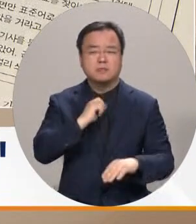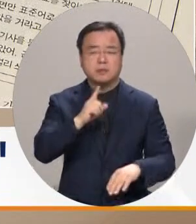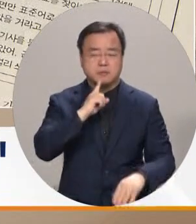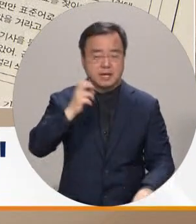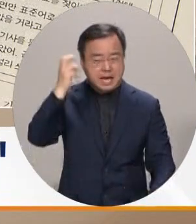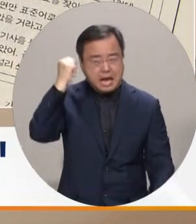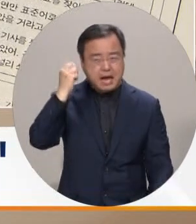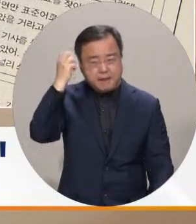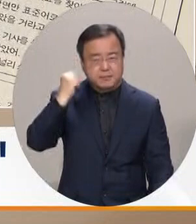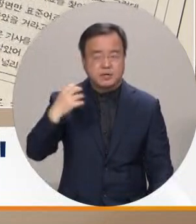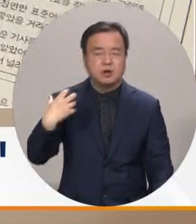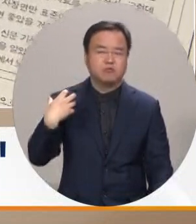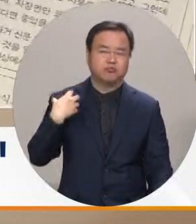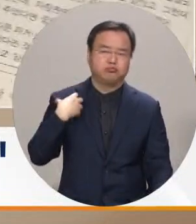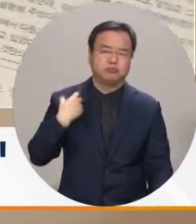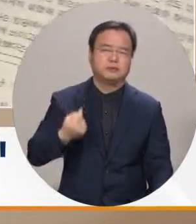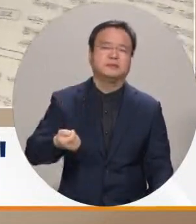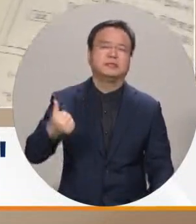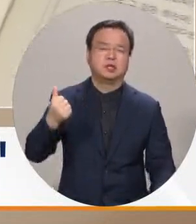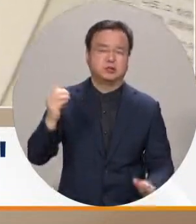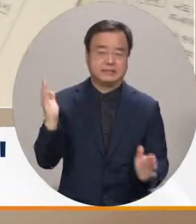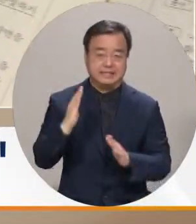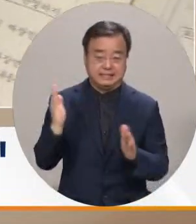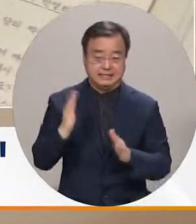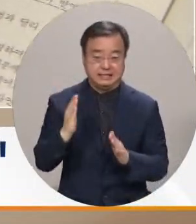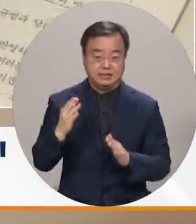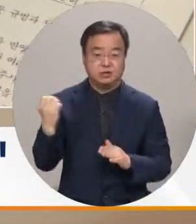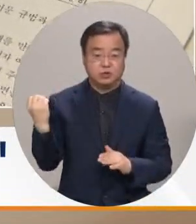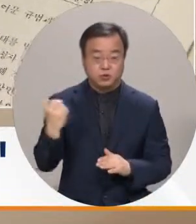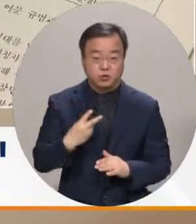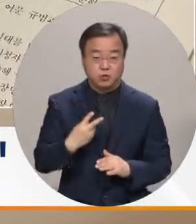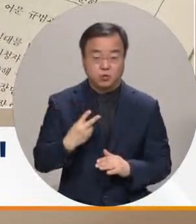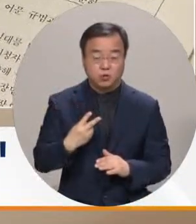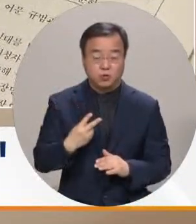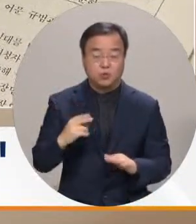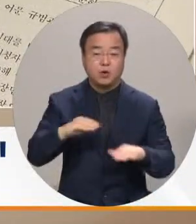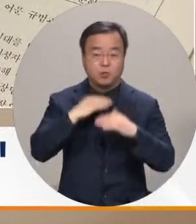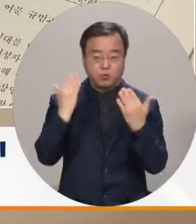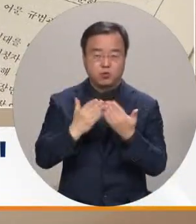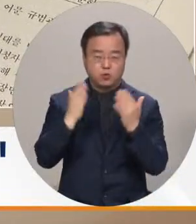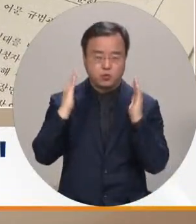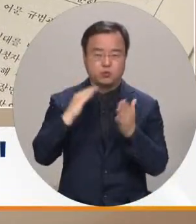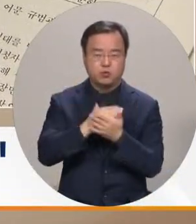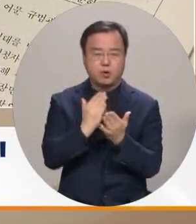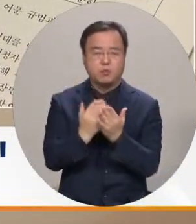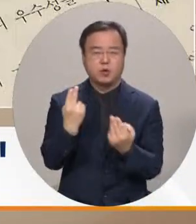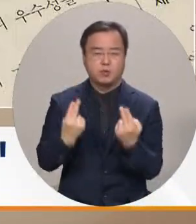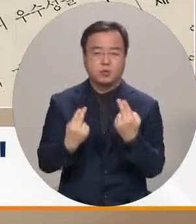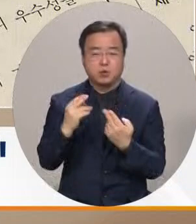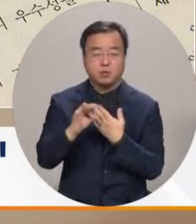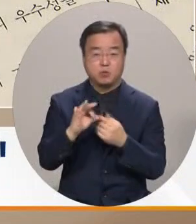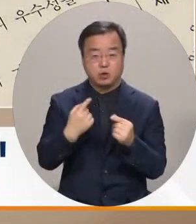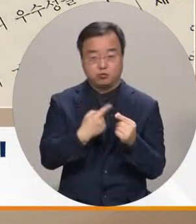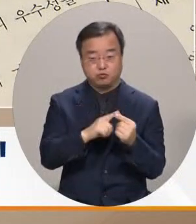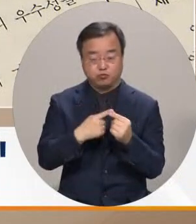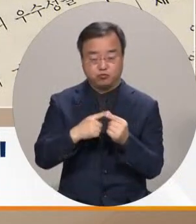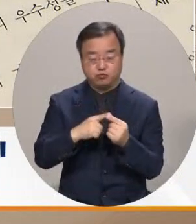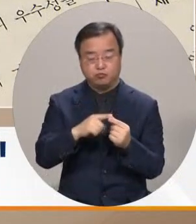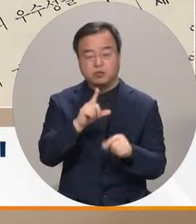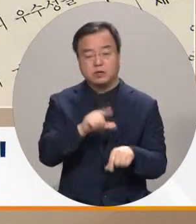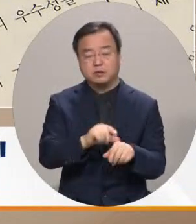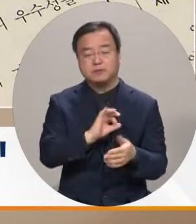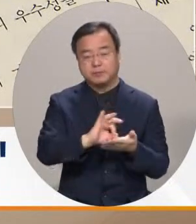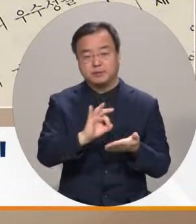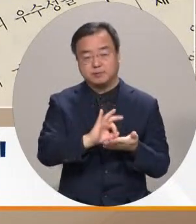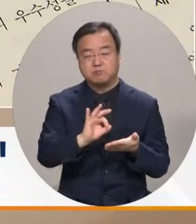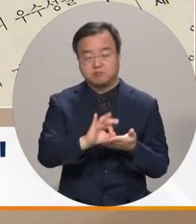부담이 다소 적은 친구들 그리고 전체 과목에서 봤을 때 국어에 내가 좀 쏟을 수 있는 시간이 그래도